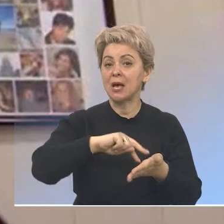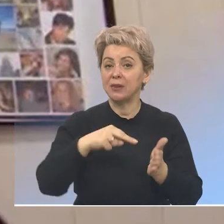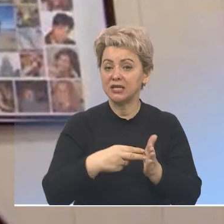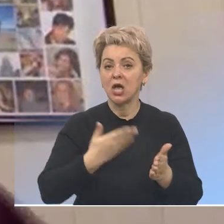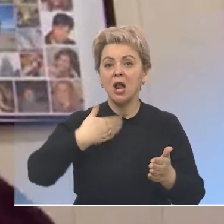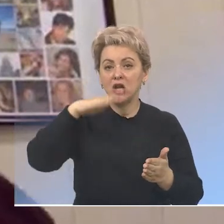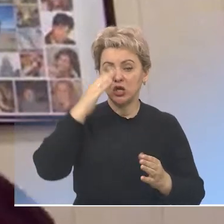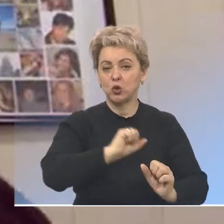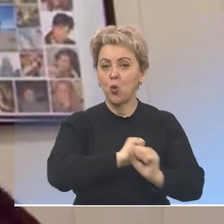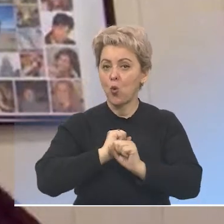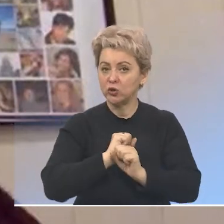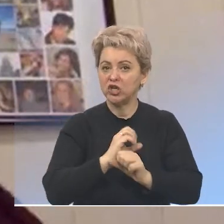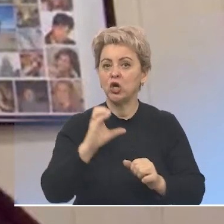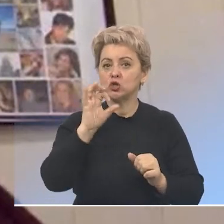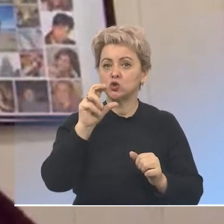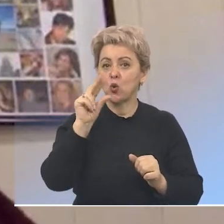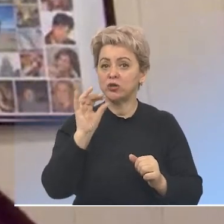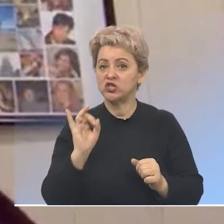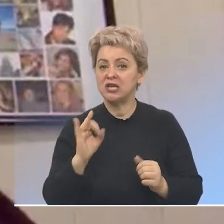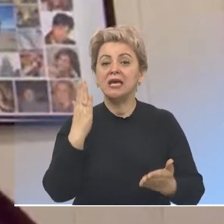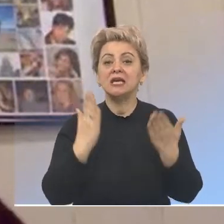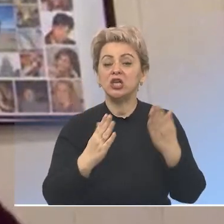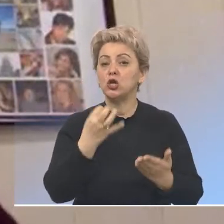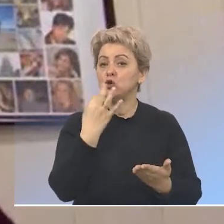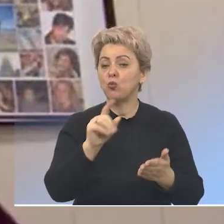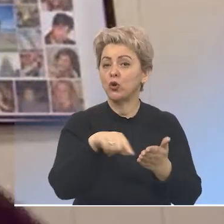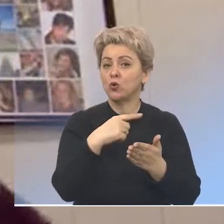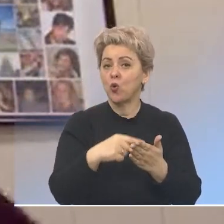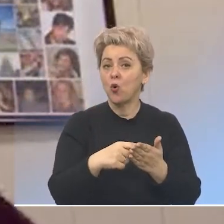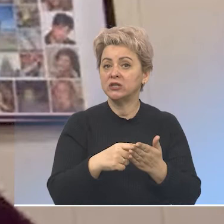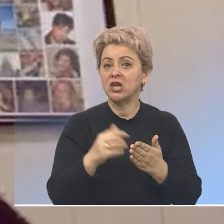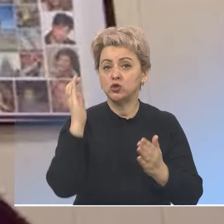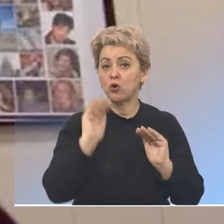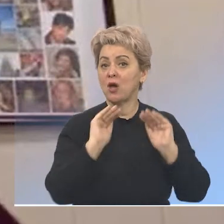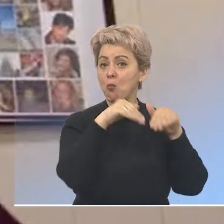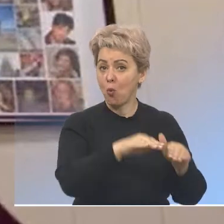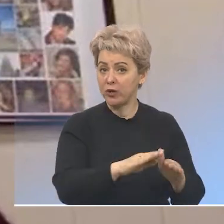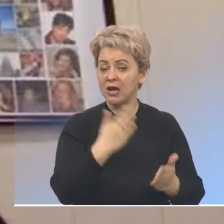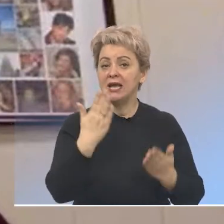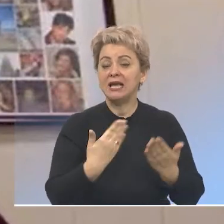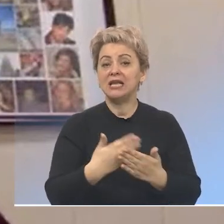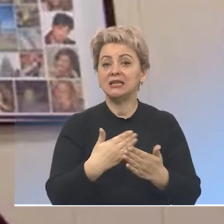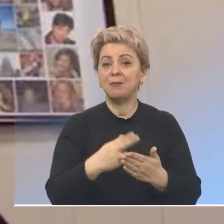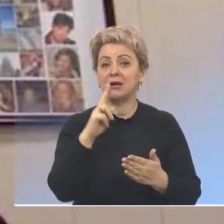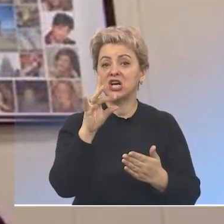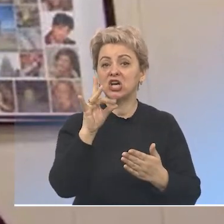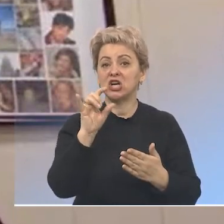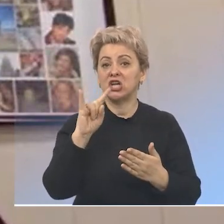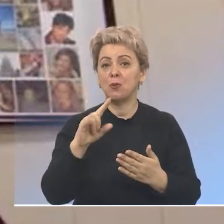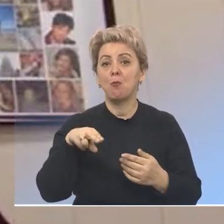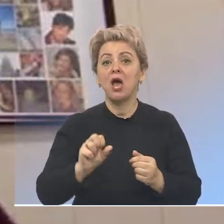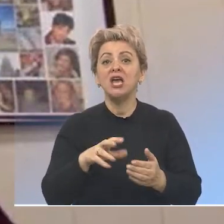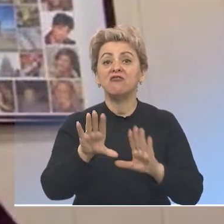допустим, запланировать летний отдых в Сочи или там любой город на побережье Черноморского побережья или, например,